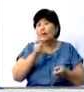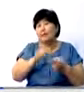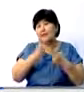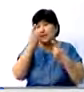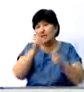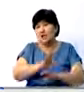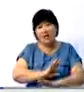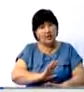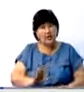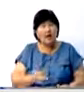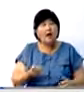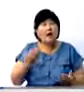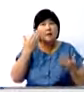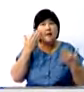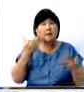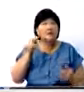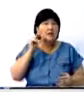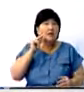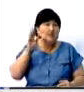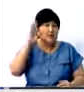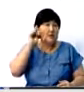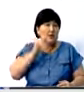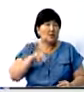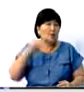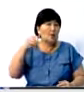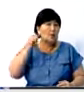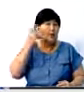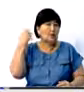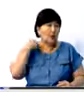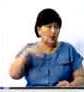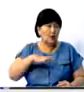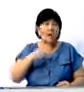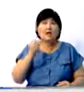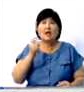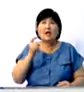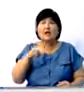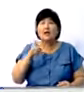етілмейді. Әзірге белгілісі күдіктінің жасы 31-де, бұған дейін де сотты болған. Шалқия